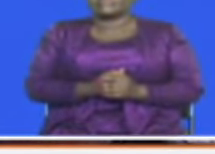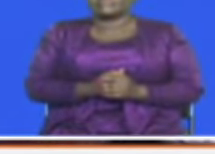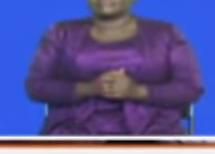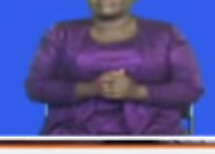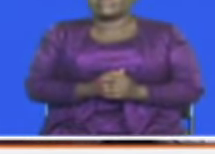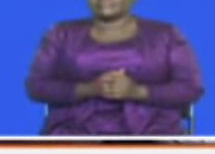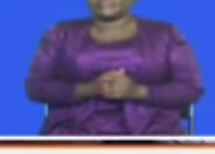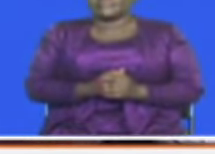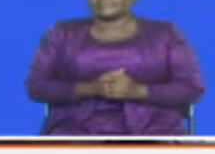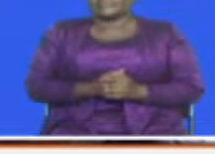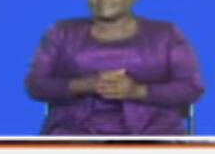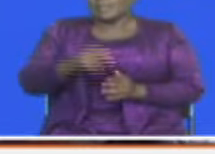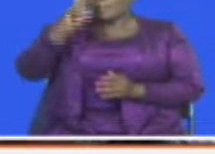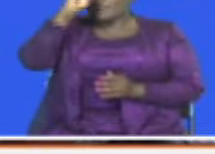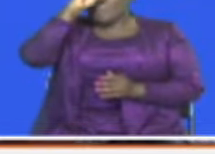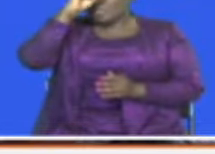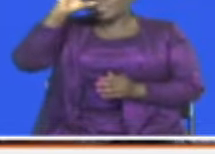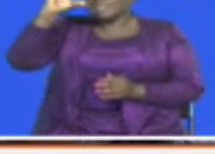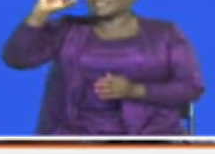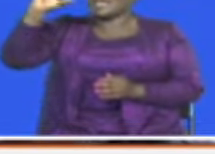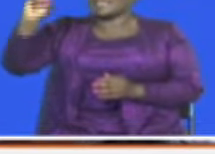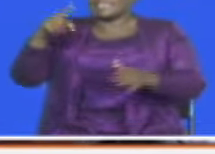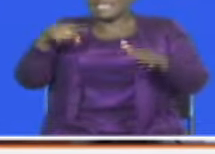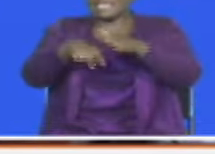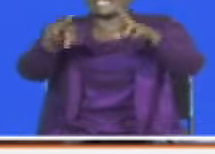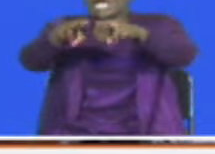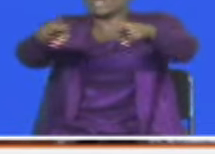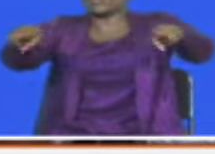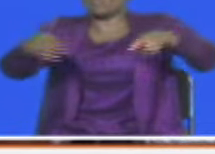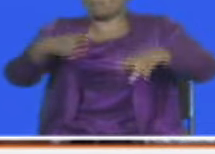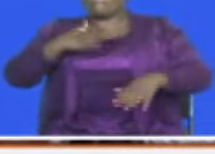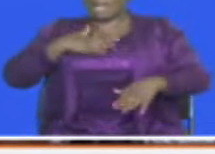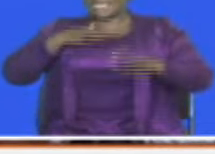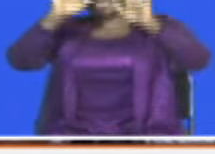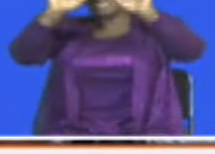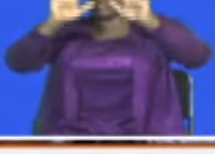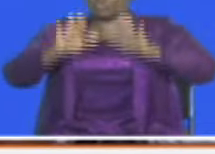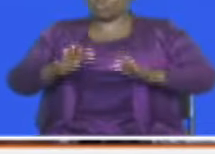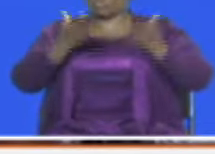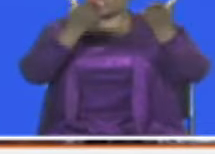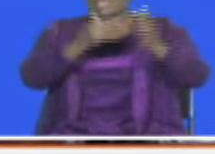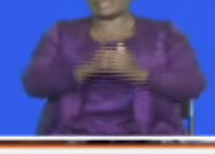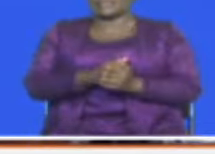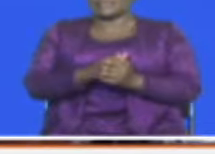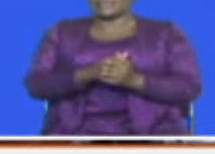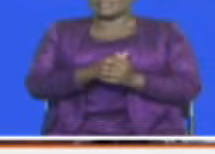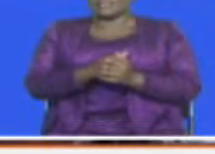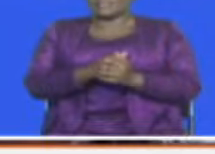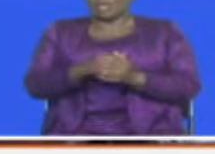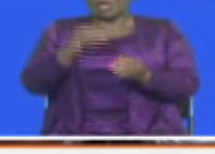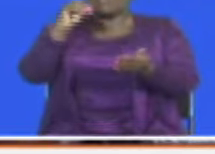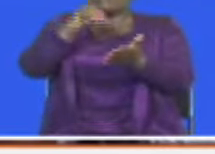undercover security agents entered my room in Kisumu and bagged it,